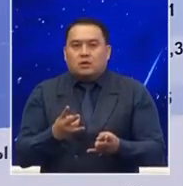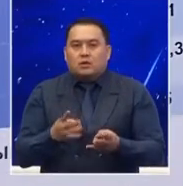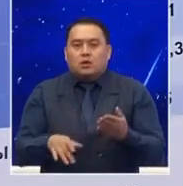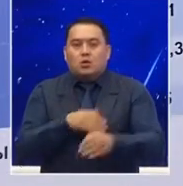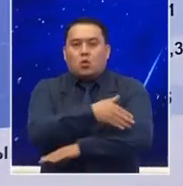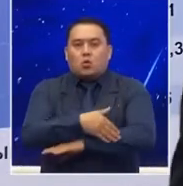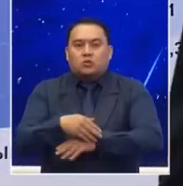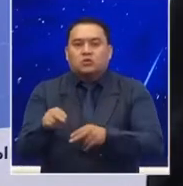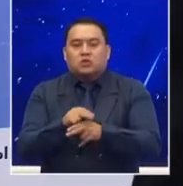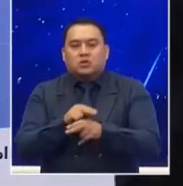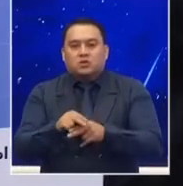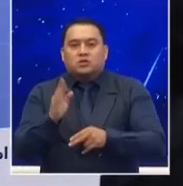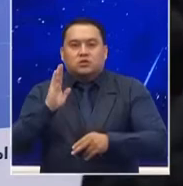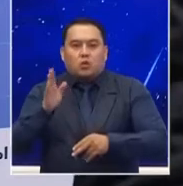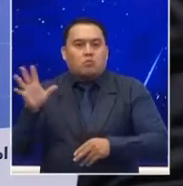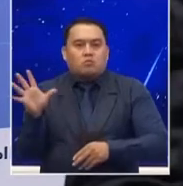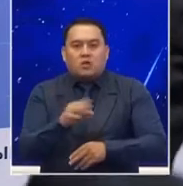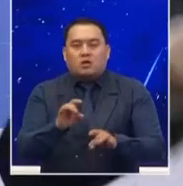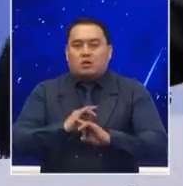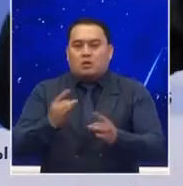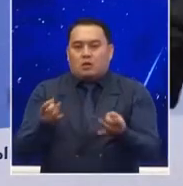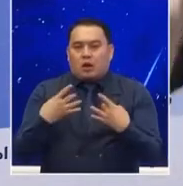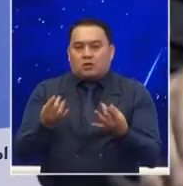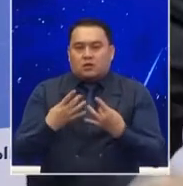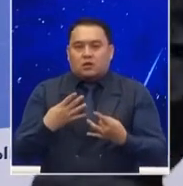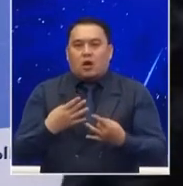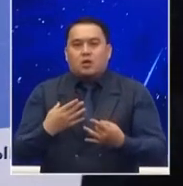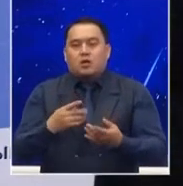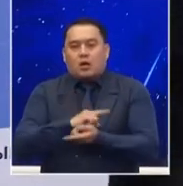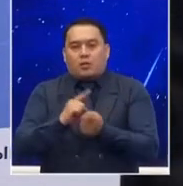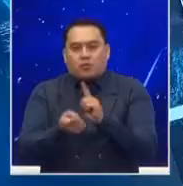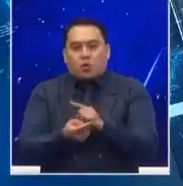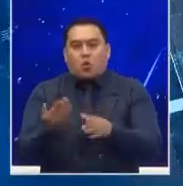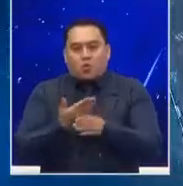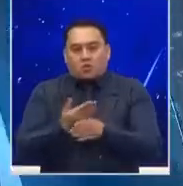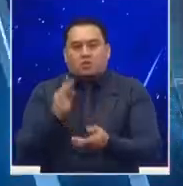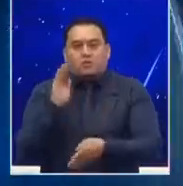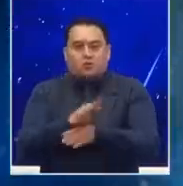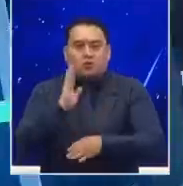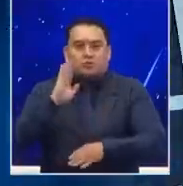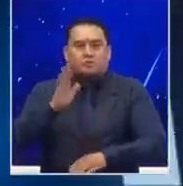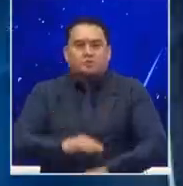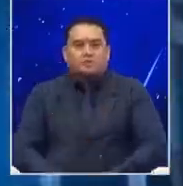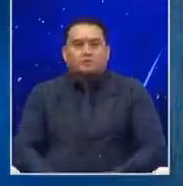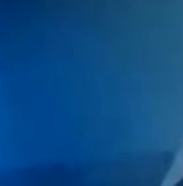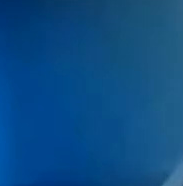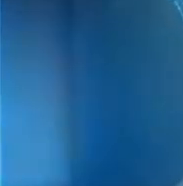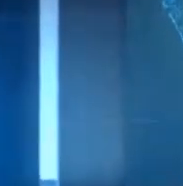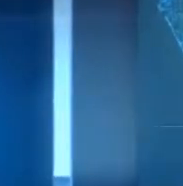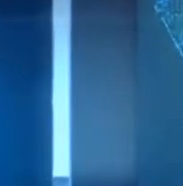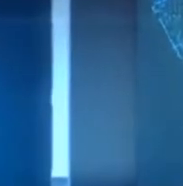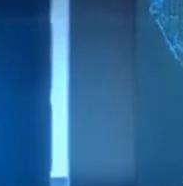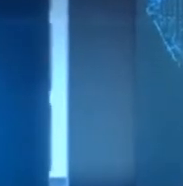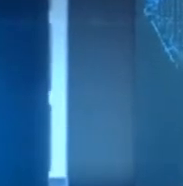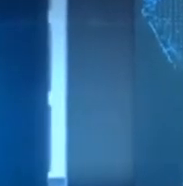жасау, дұрыстау керек. Соның бәрін айтсын, еще пока не поздно, көмектесем, кіргізем. Гүлжанат Мақұлжанова, Жаслан Шымкенше, Жетісу